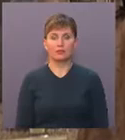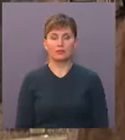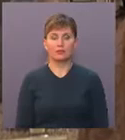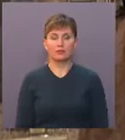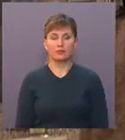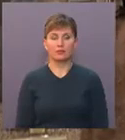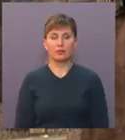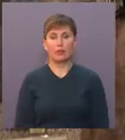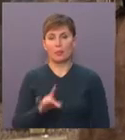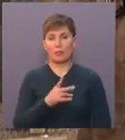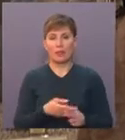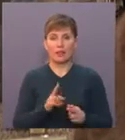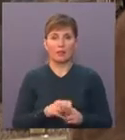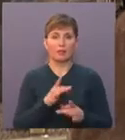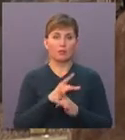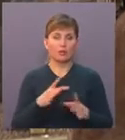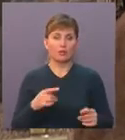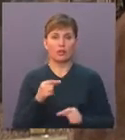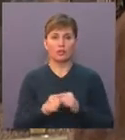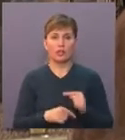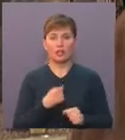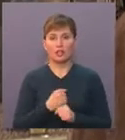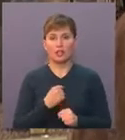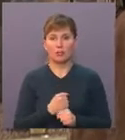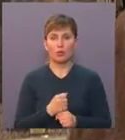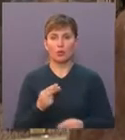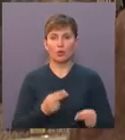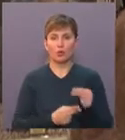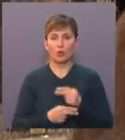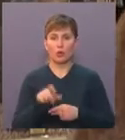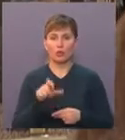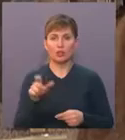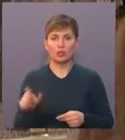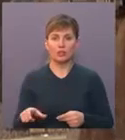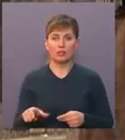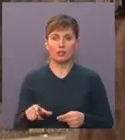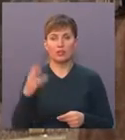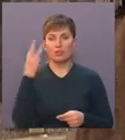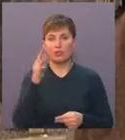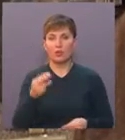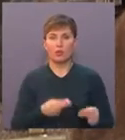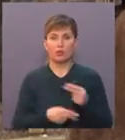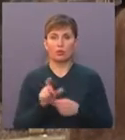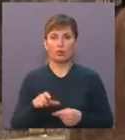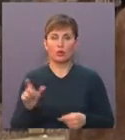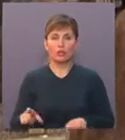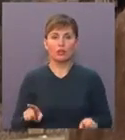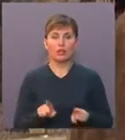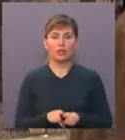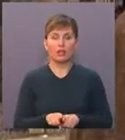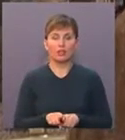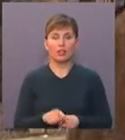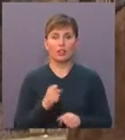Мы на этом празднике через работы художников, в частности, современных художников, а также